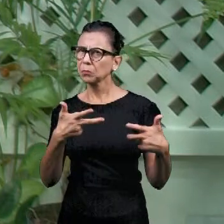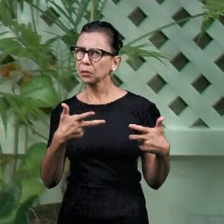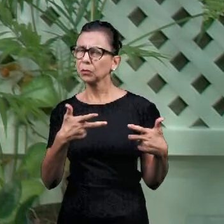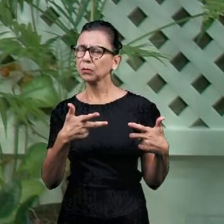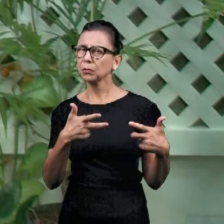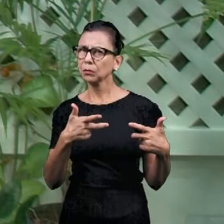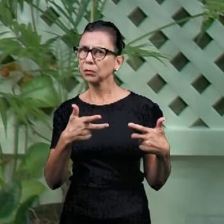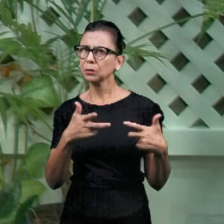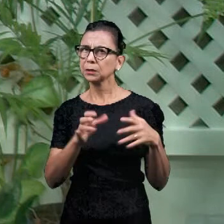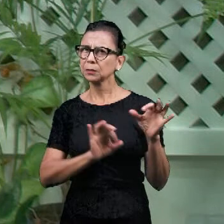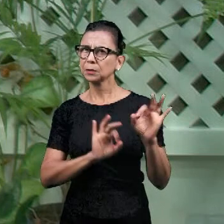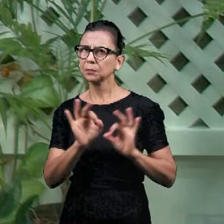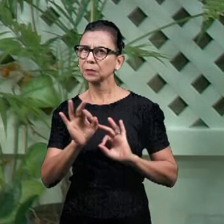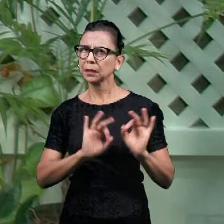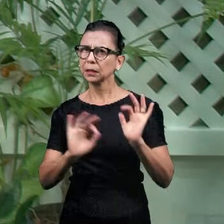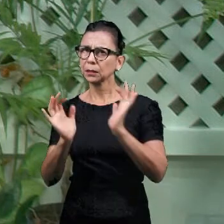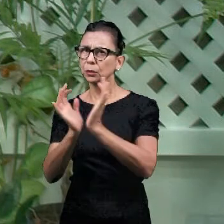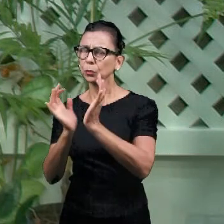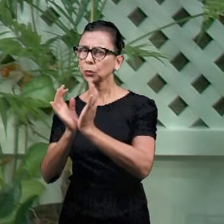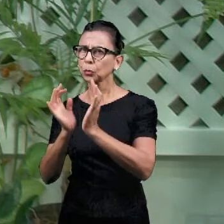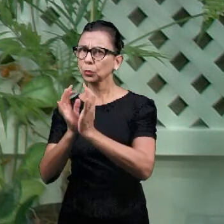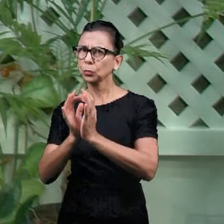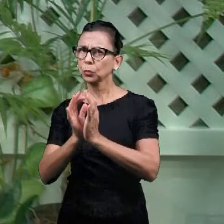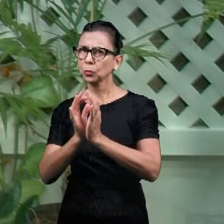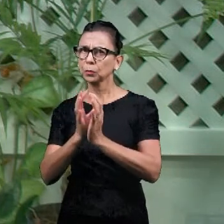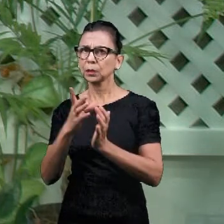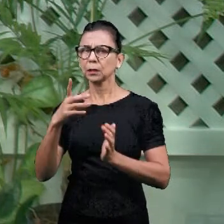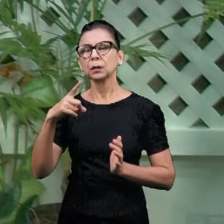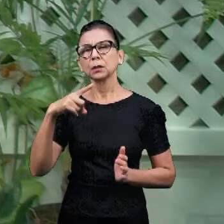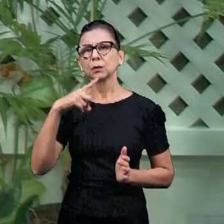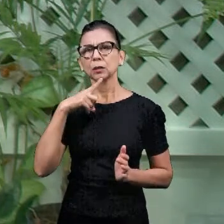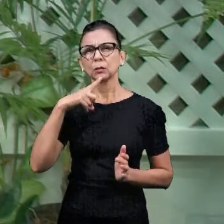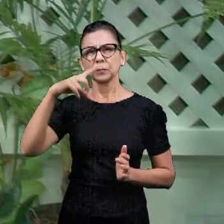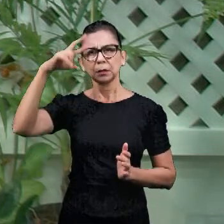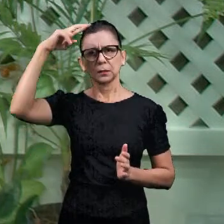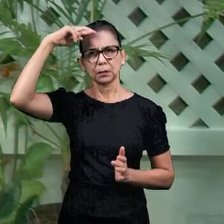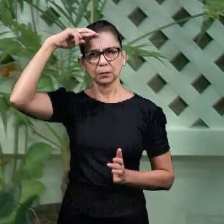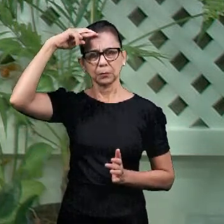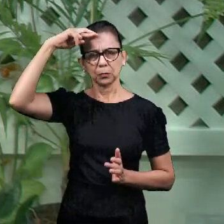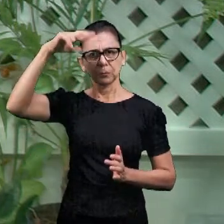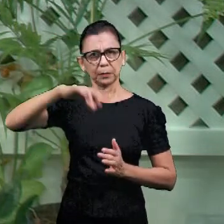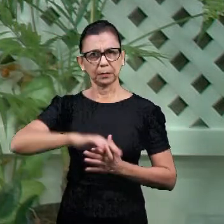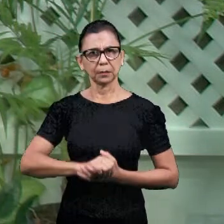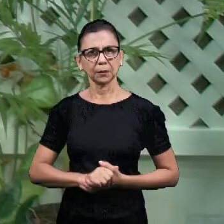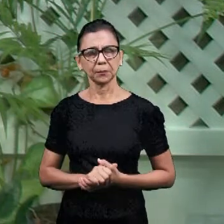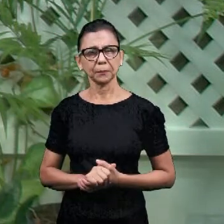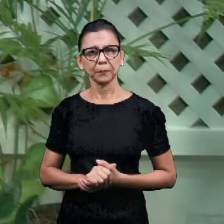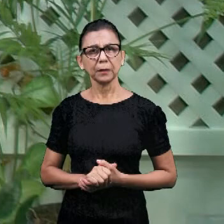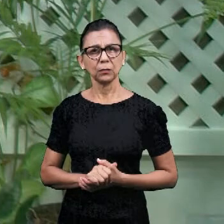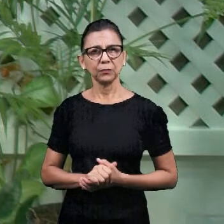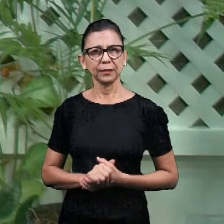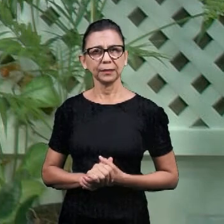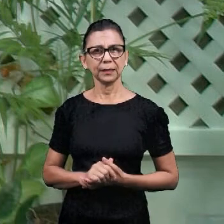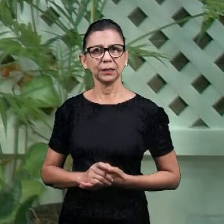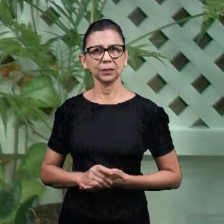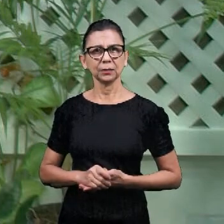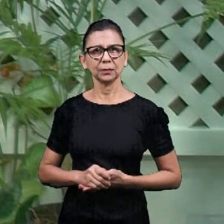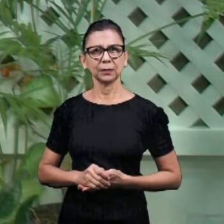Je crois que la République dominicaine vaut le coup d'entendre ces frères et